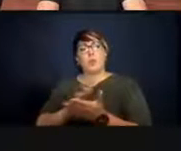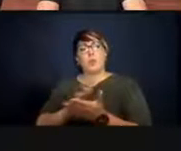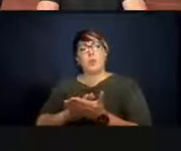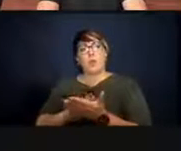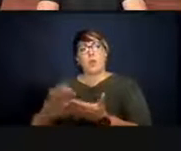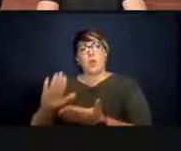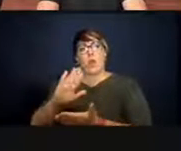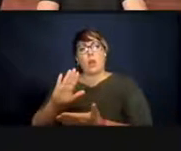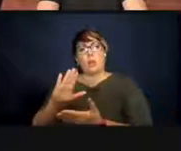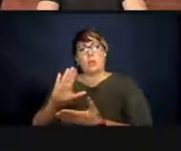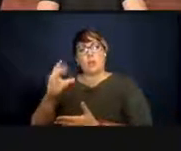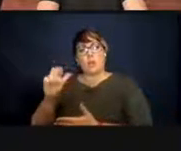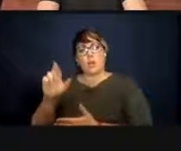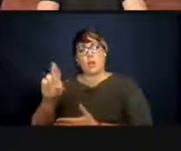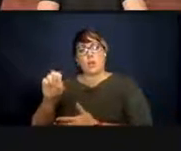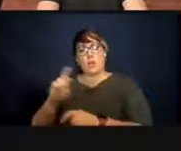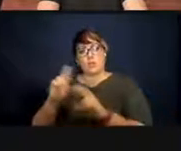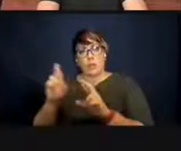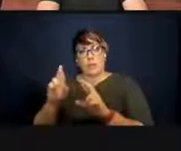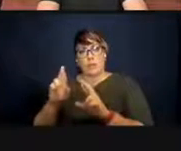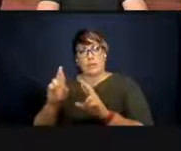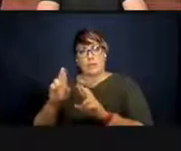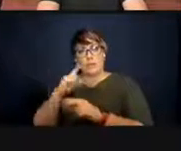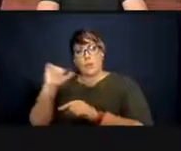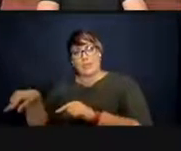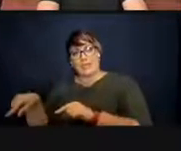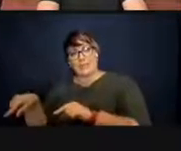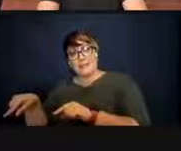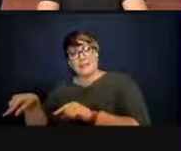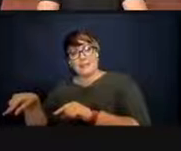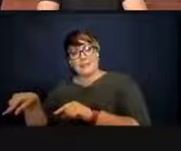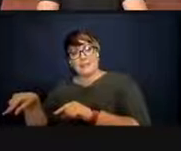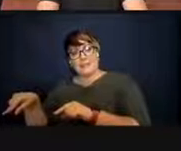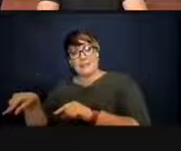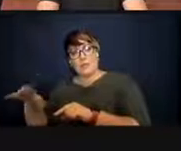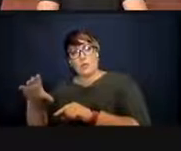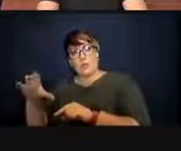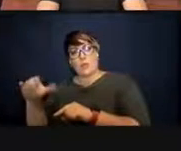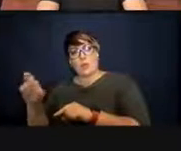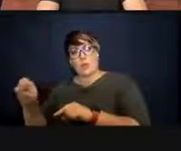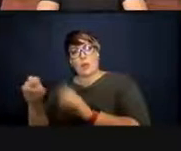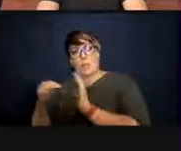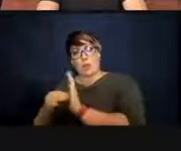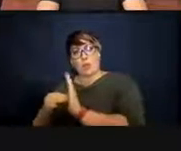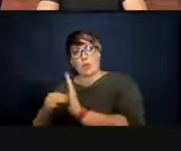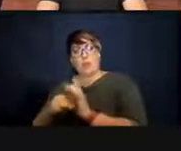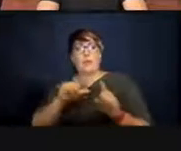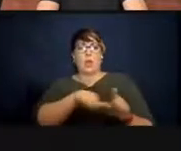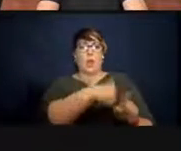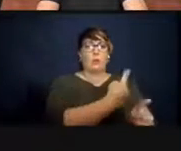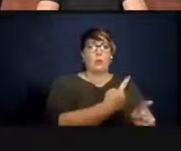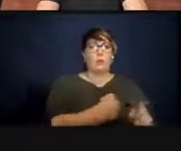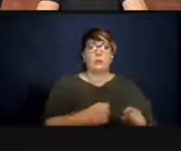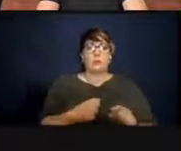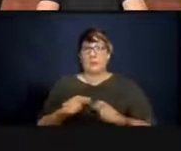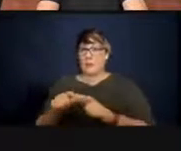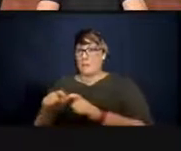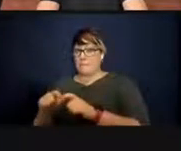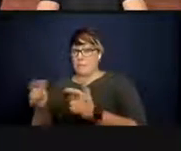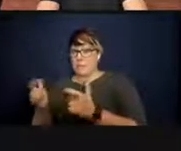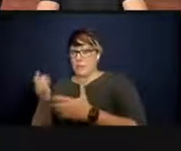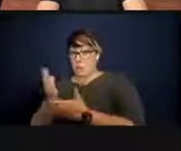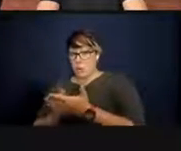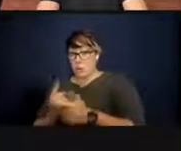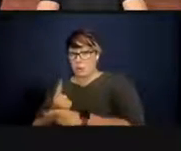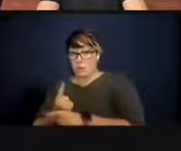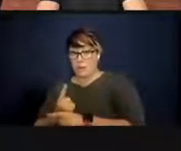كم نحن نساهم في نمو هذه الصناعات؟ هذا تحدي كبير. ما الذي